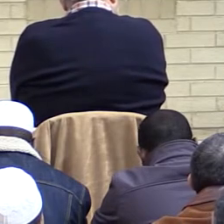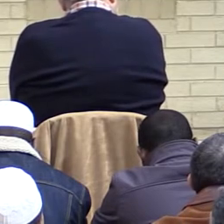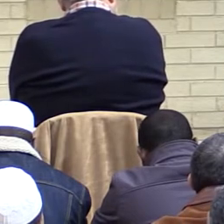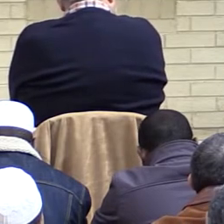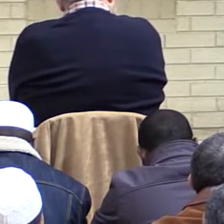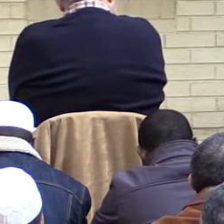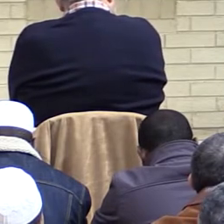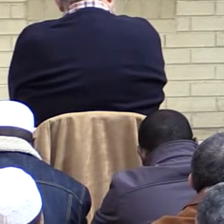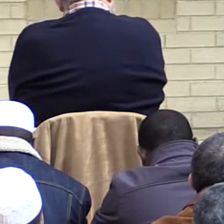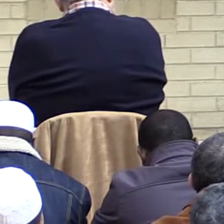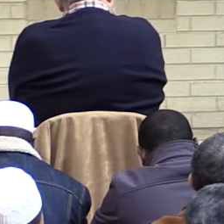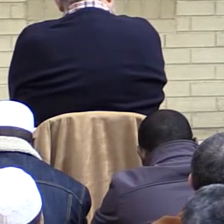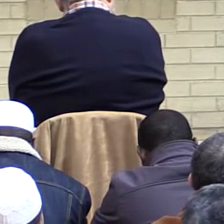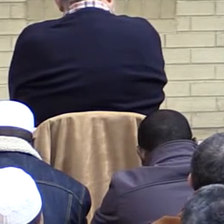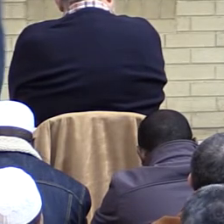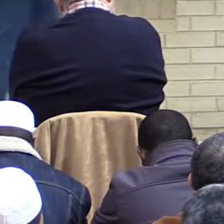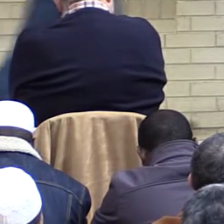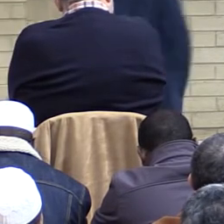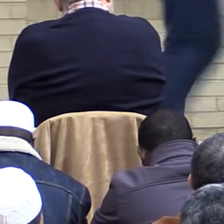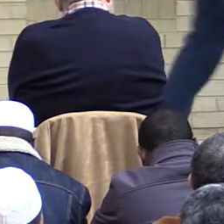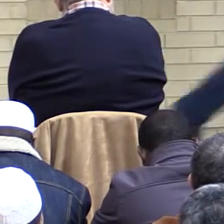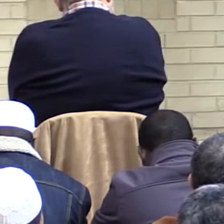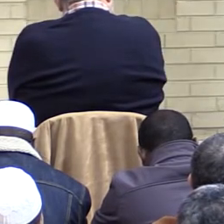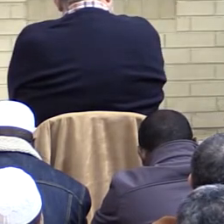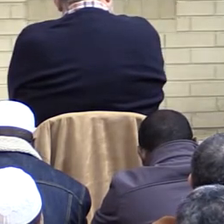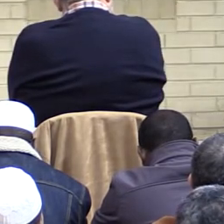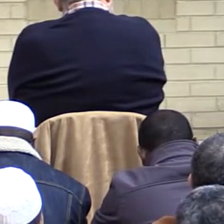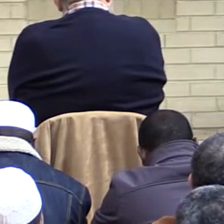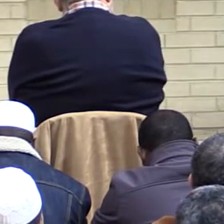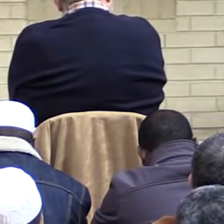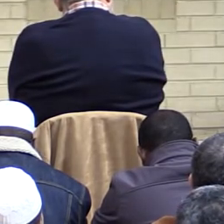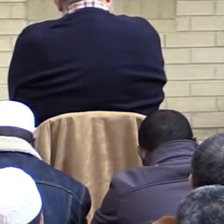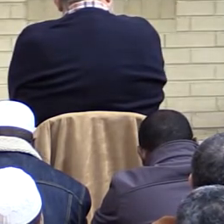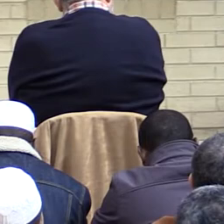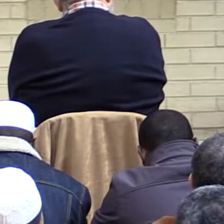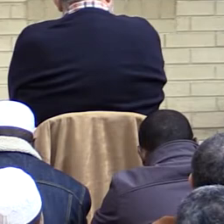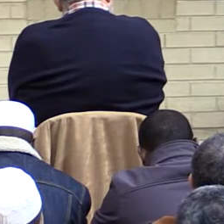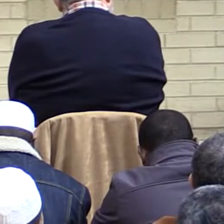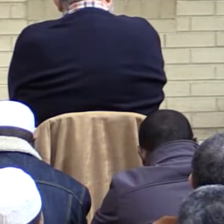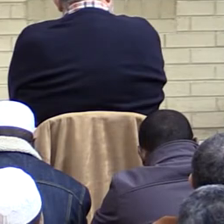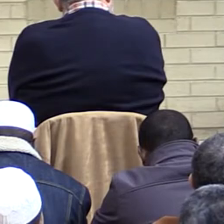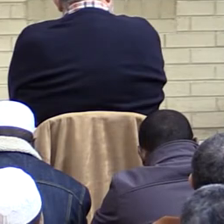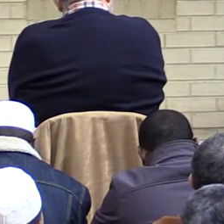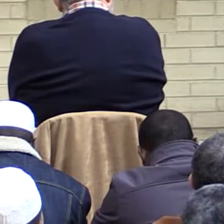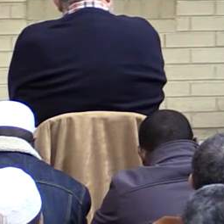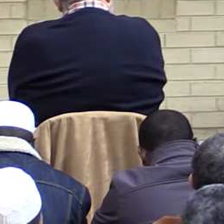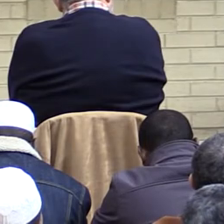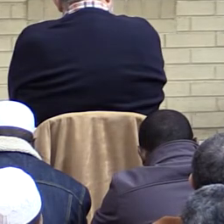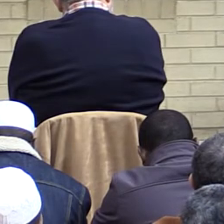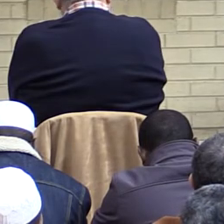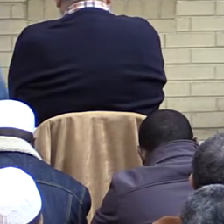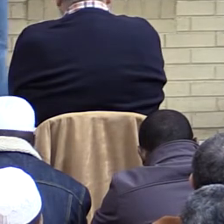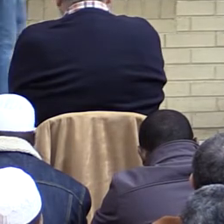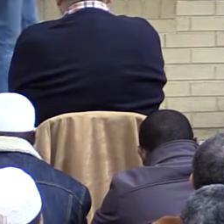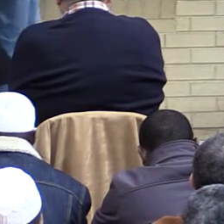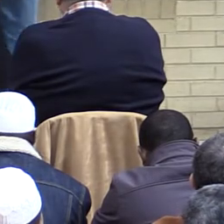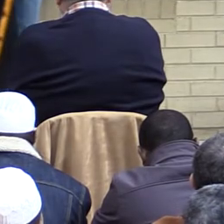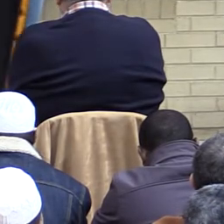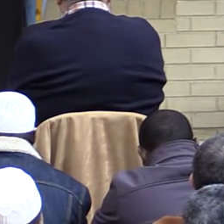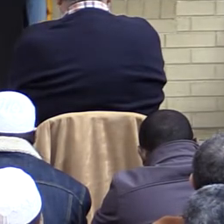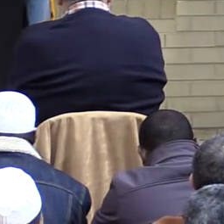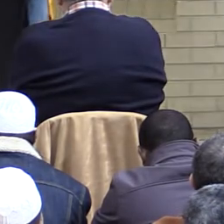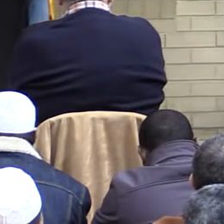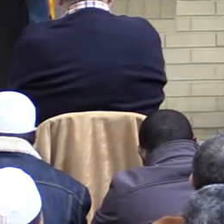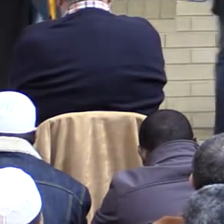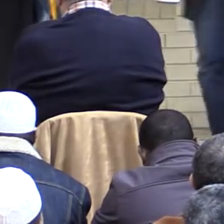مرشدا وأشهد أن لا إله إلا الله وحده لا شريك له له الملك وله الحمد وإليه